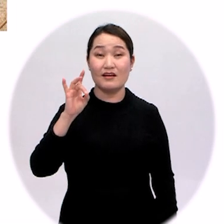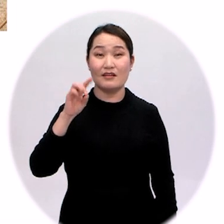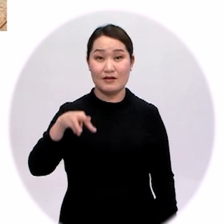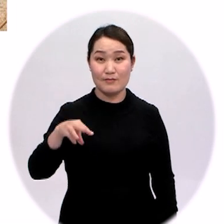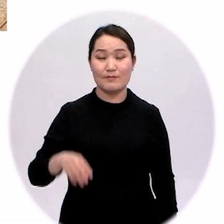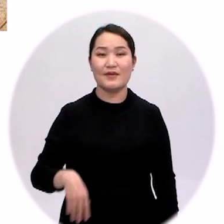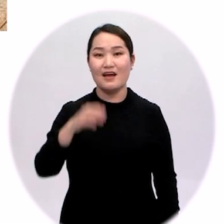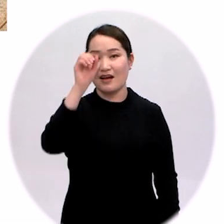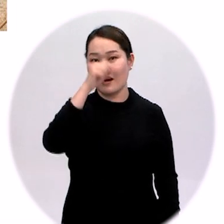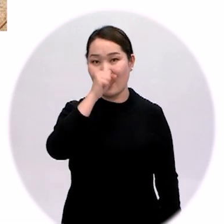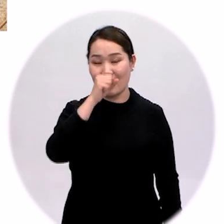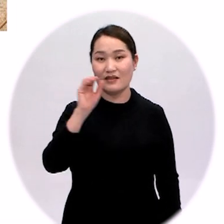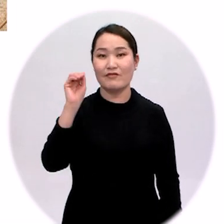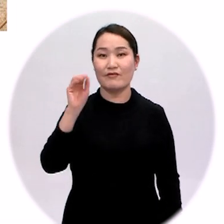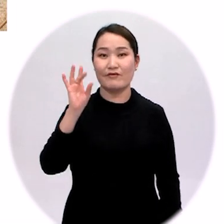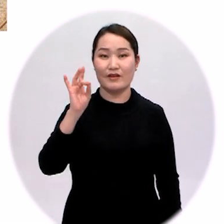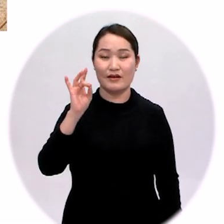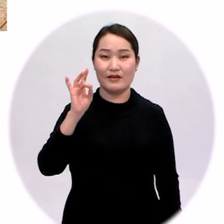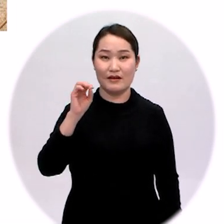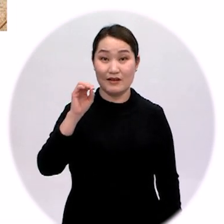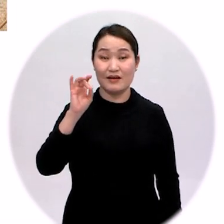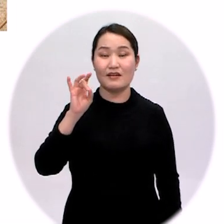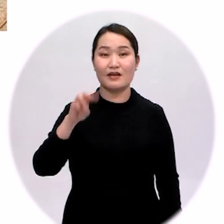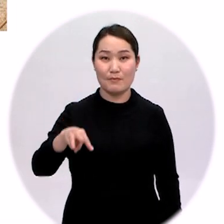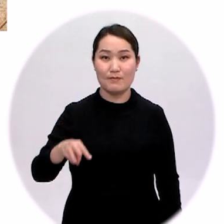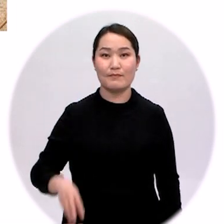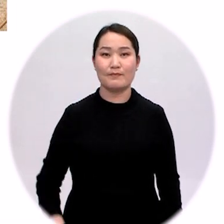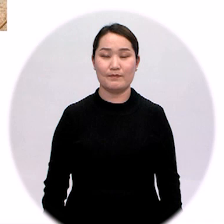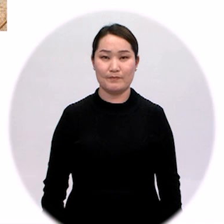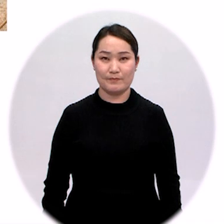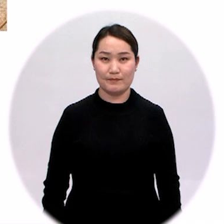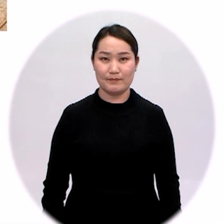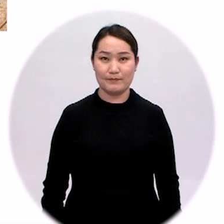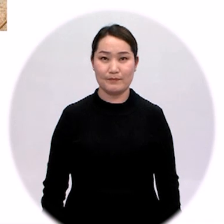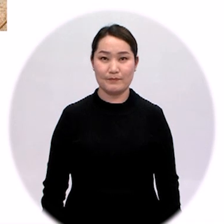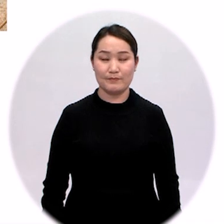гэж байдаг. Багшин дэлгэцэнд үнэний фермийн зургийг харуулсан байна.